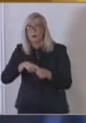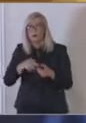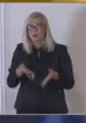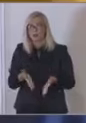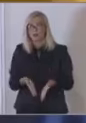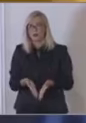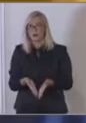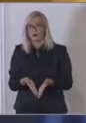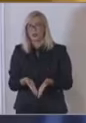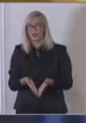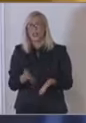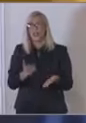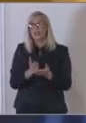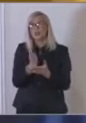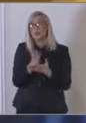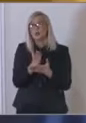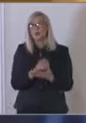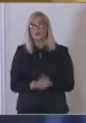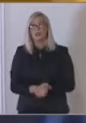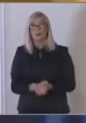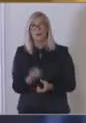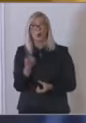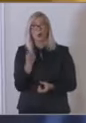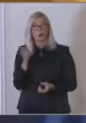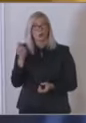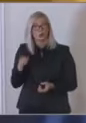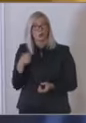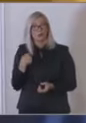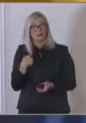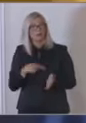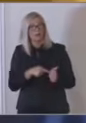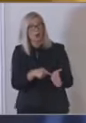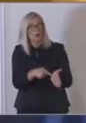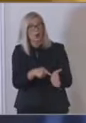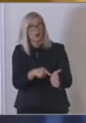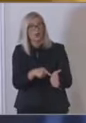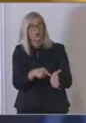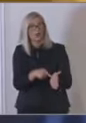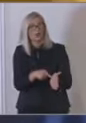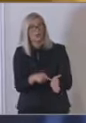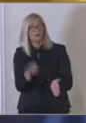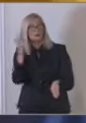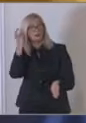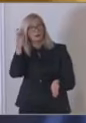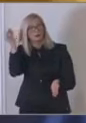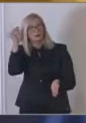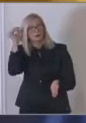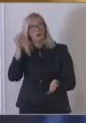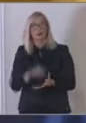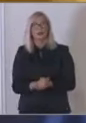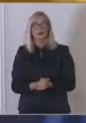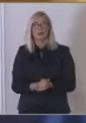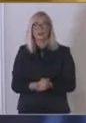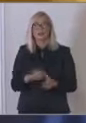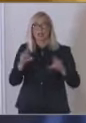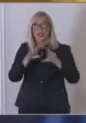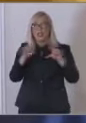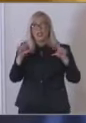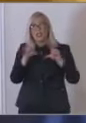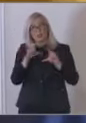hapra nga gjykatat, kemë të regu maturin e nevojshme shtetënore dhe institucionale për të respektu plësish